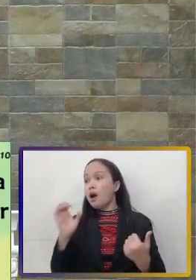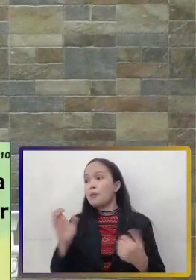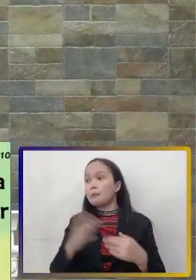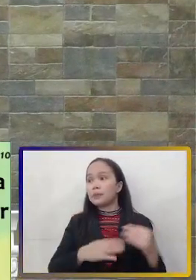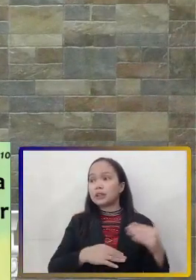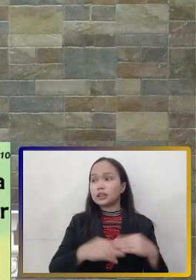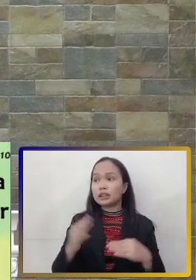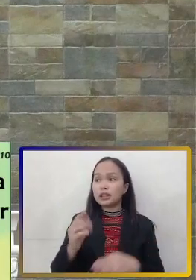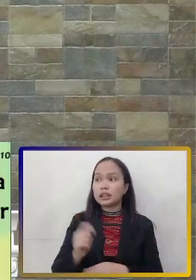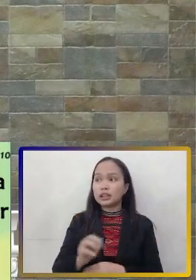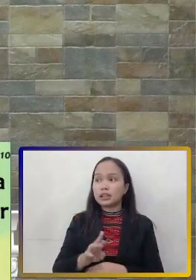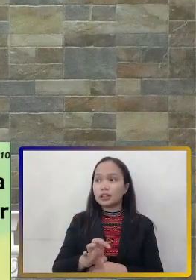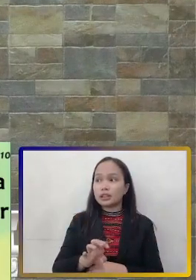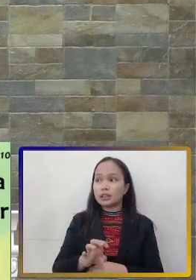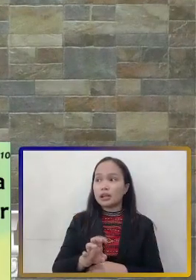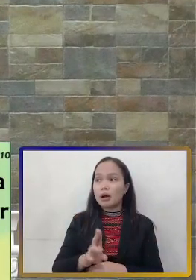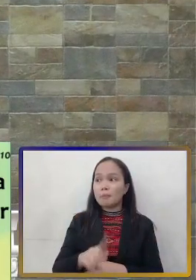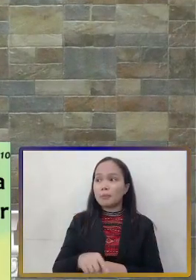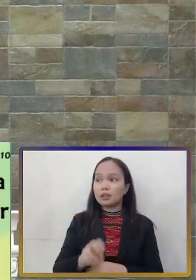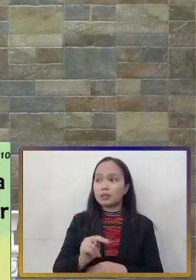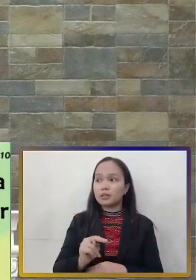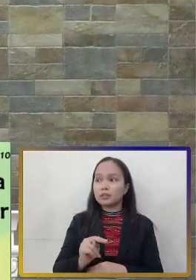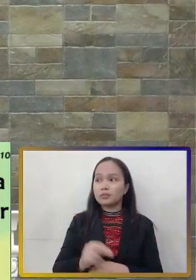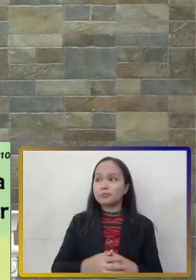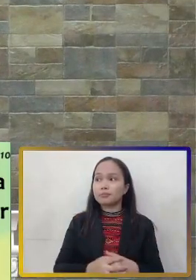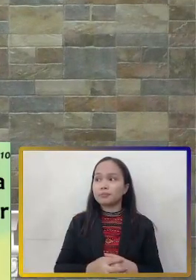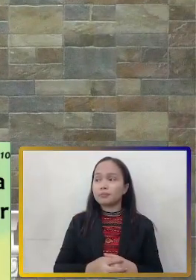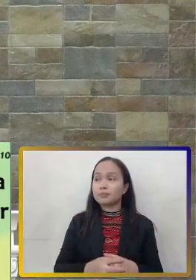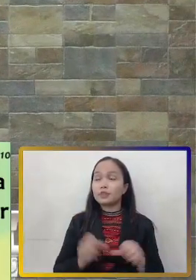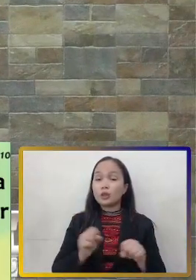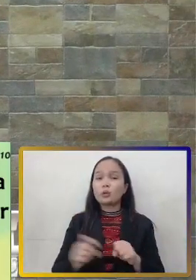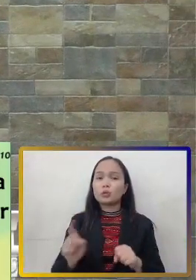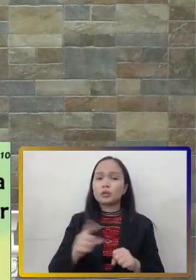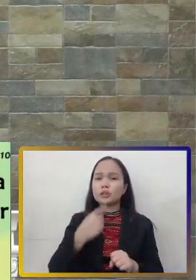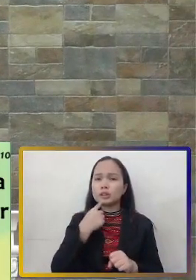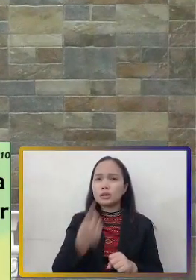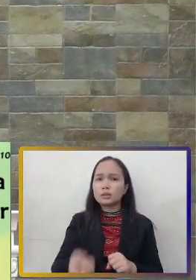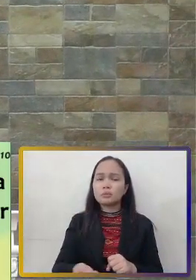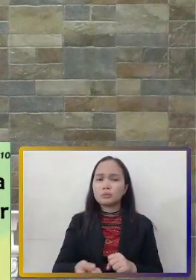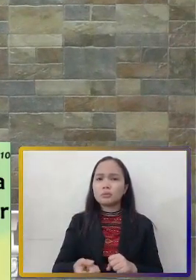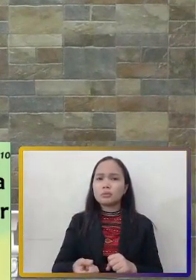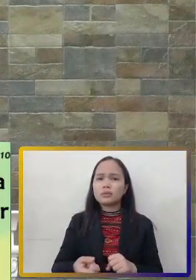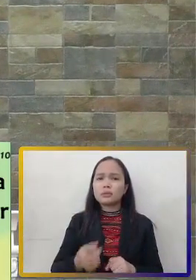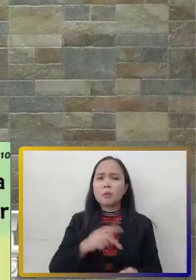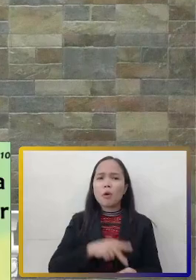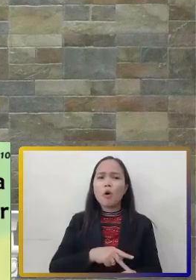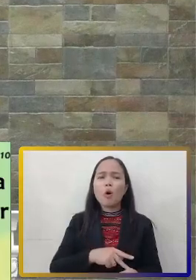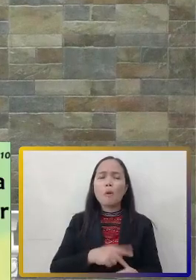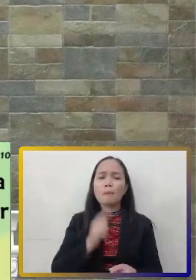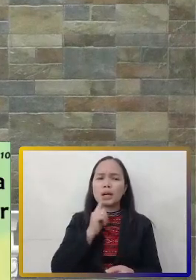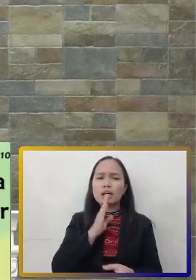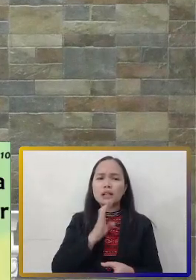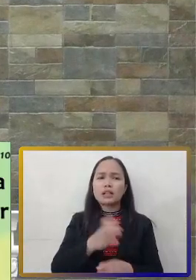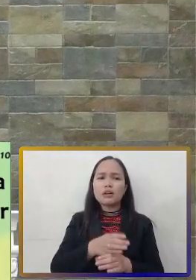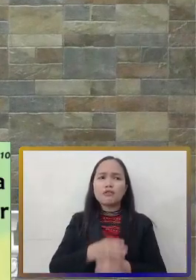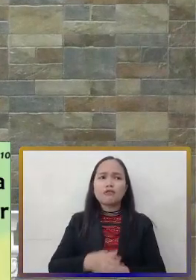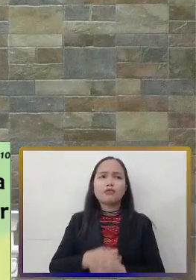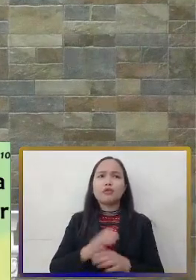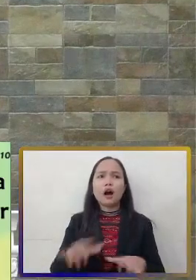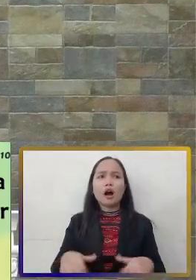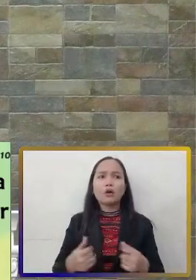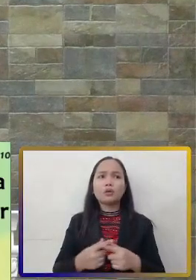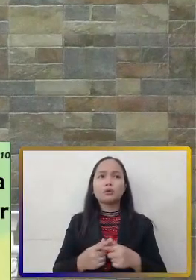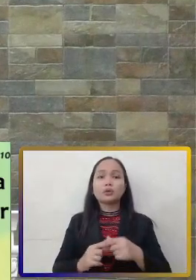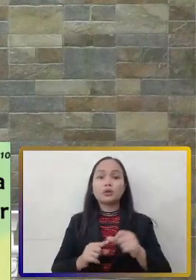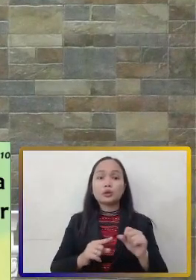buildeth thereupon, okay? Yan sabi ni Paul, mag-ingat kung paano kayo mag-build sa foundation na yan.